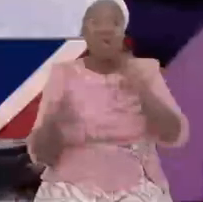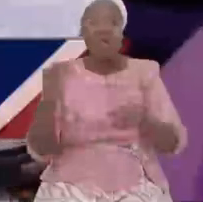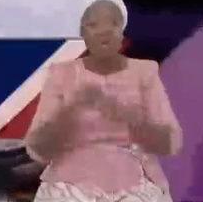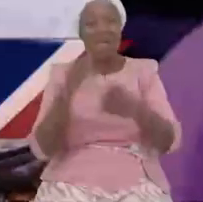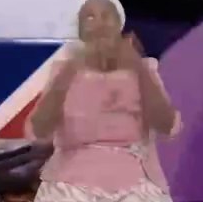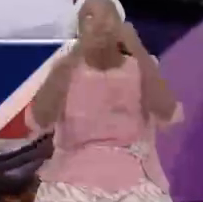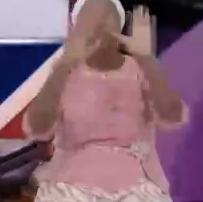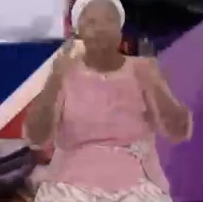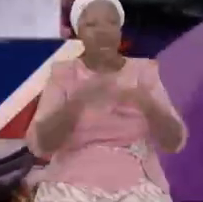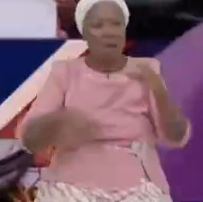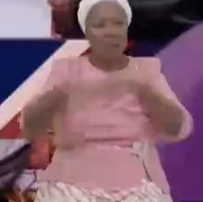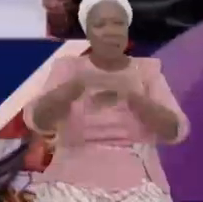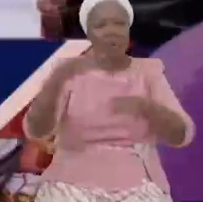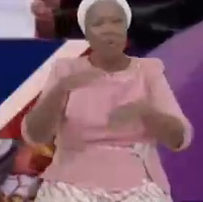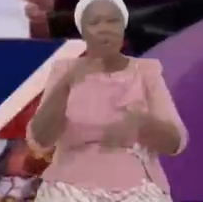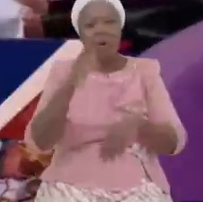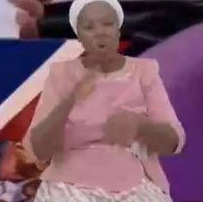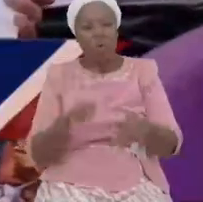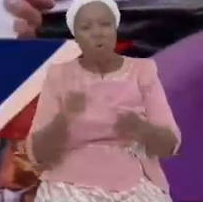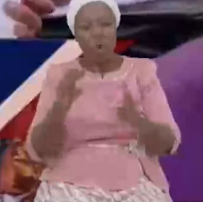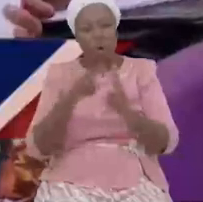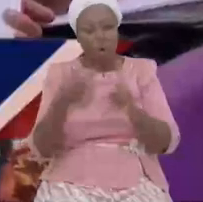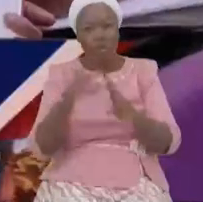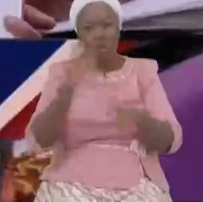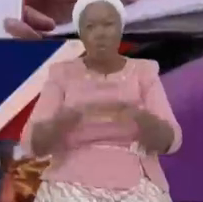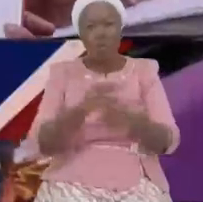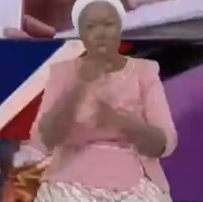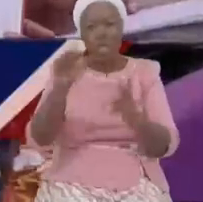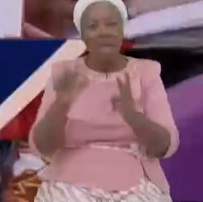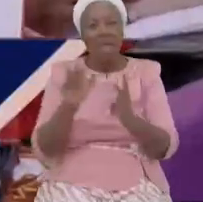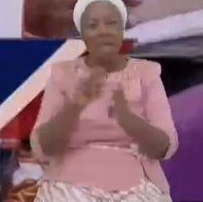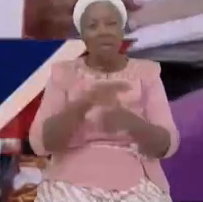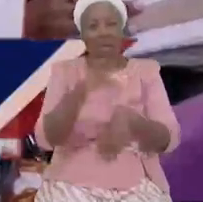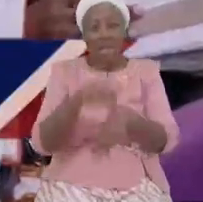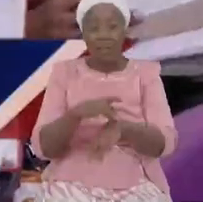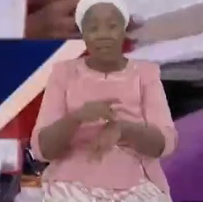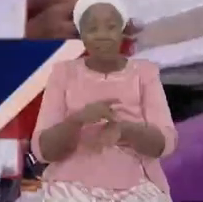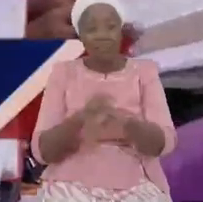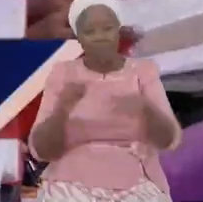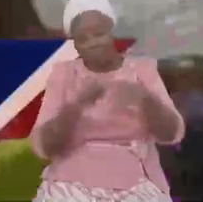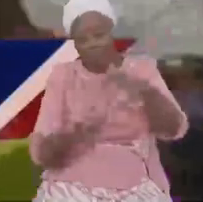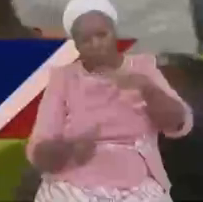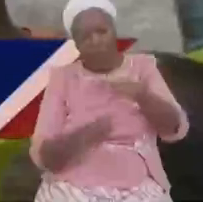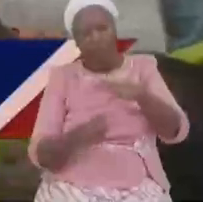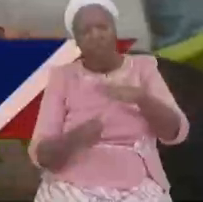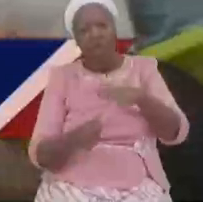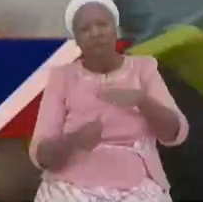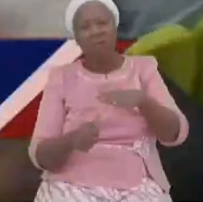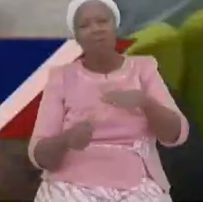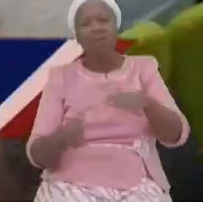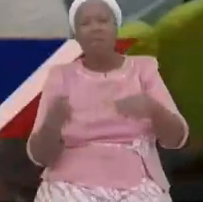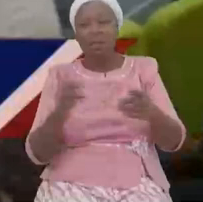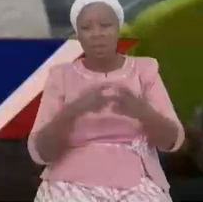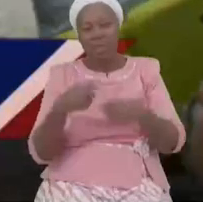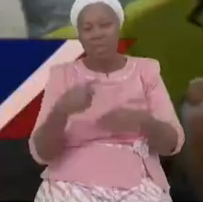Ô éternel Dieu d'Israël, il n'y a point de Dieu semblable à toi, ni en haut dans les cieux, ni en bas sur la terre, qui garde